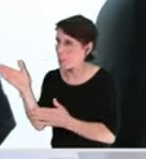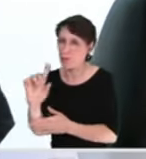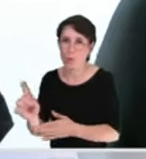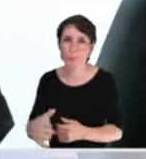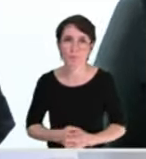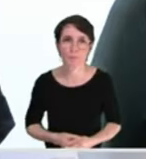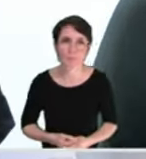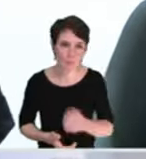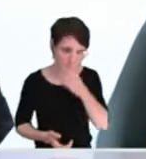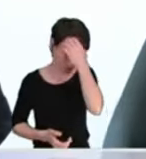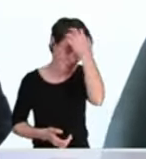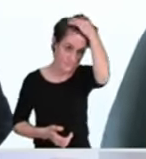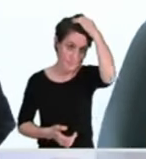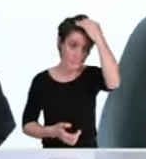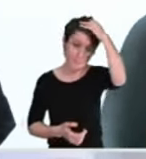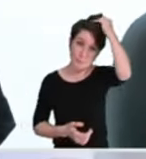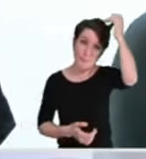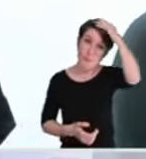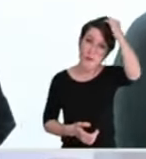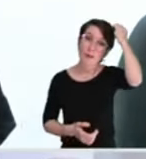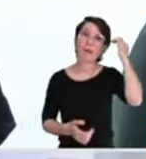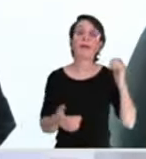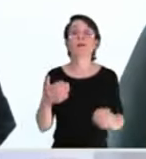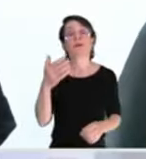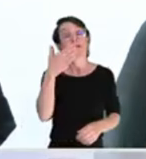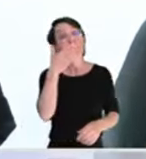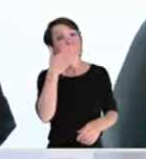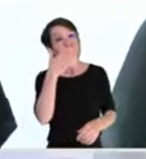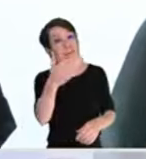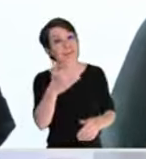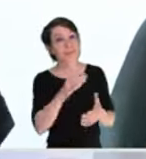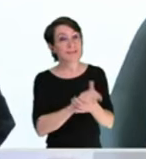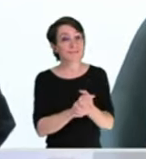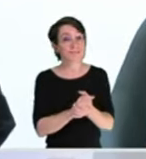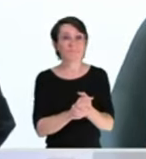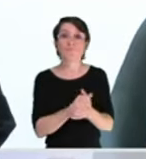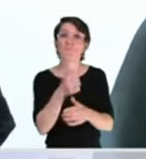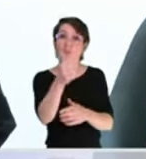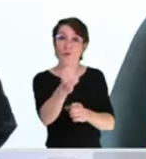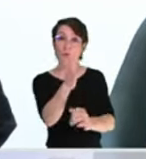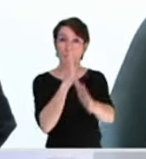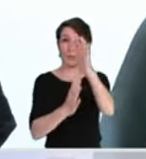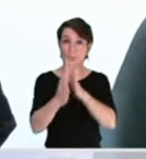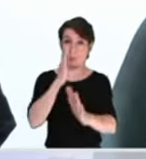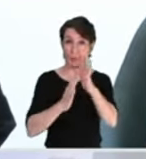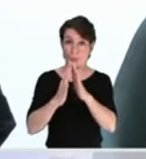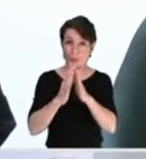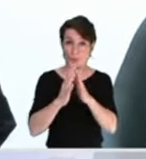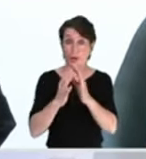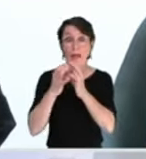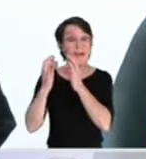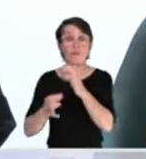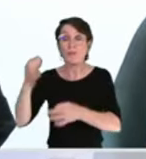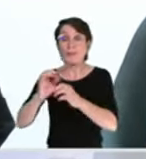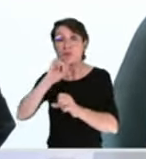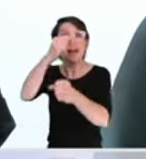Merci. Pour résumer, pour paraphraser tout votre discours, vous avez été condamné, monsieur le maire, point barre,